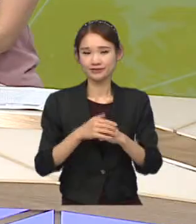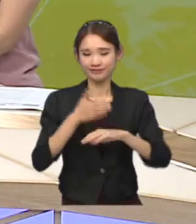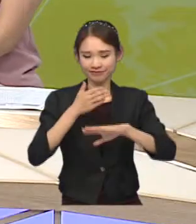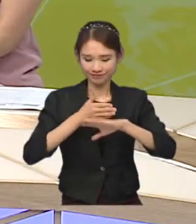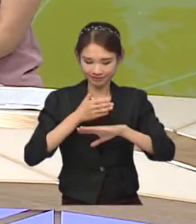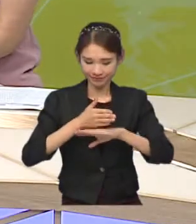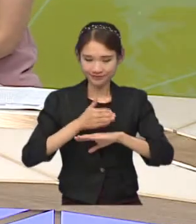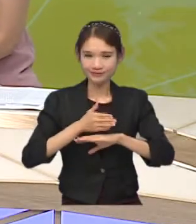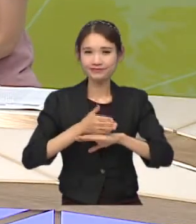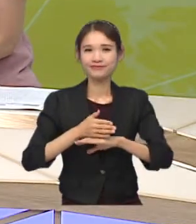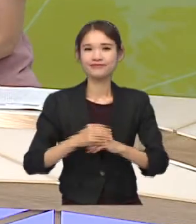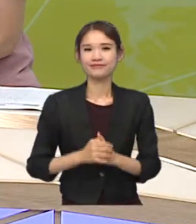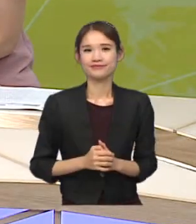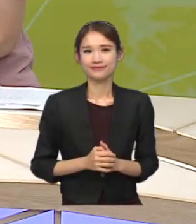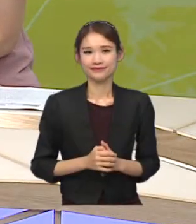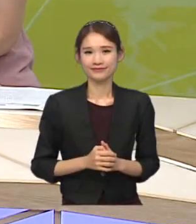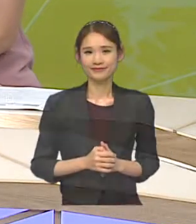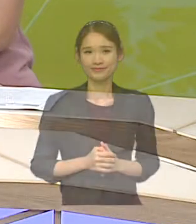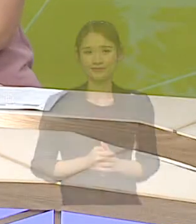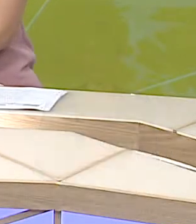말씀 감사합니다 감사합니다